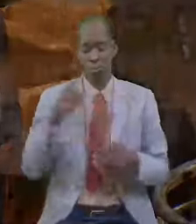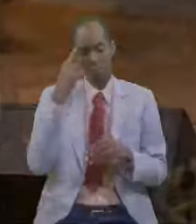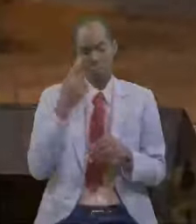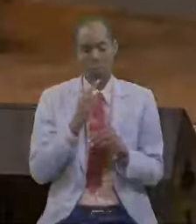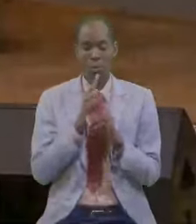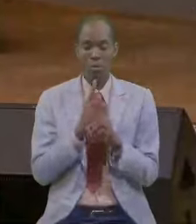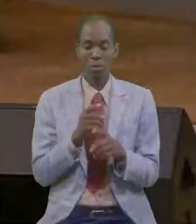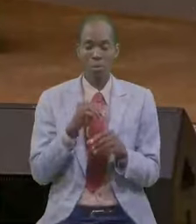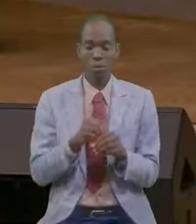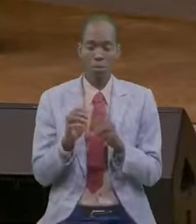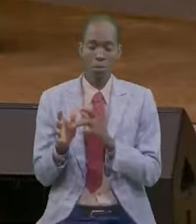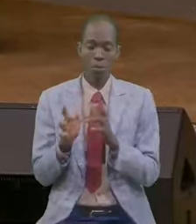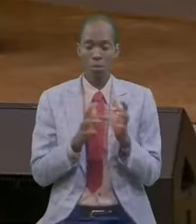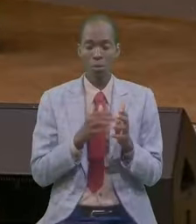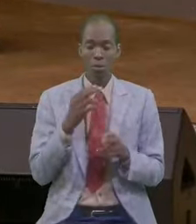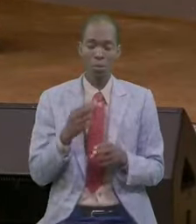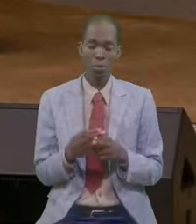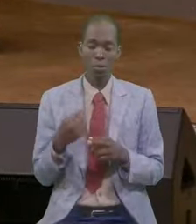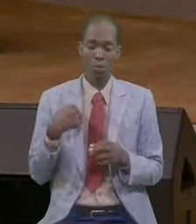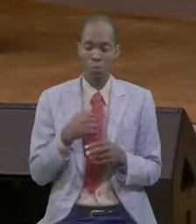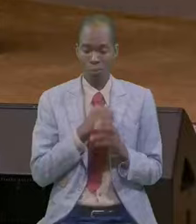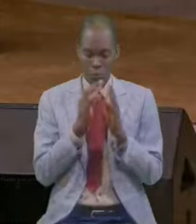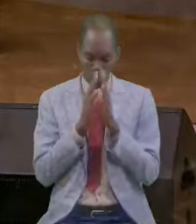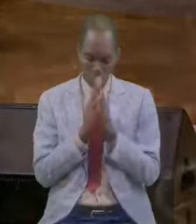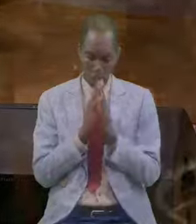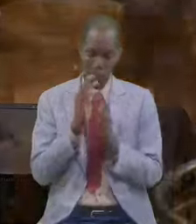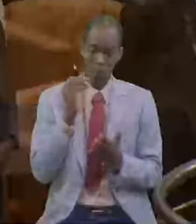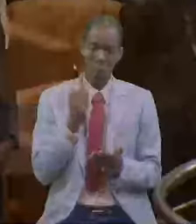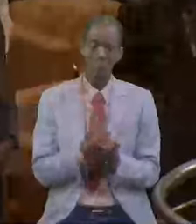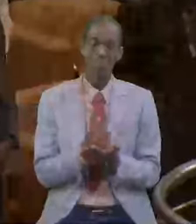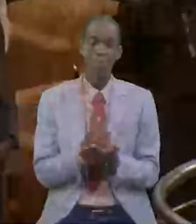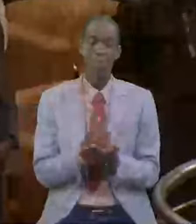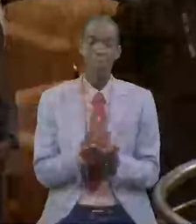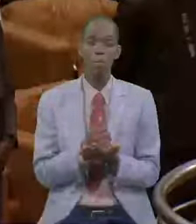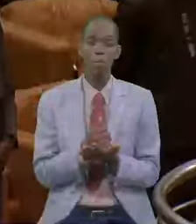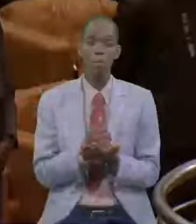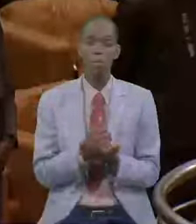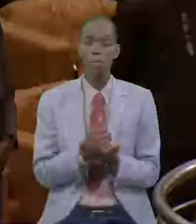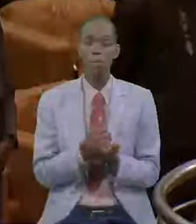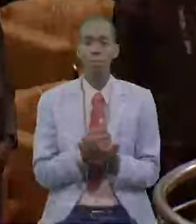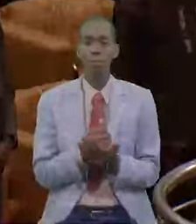la réponse. Au nom de Jésus, nous prions.